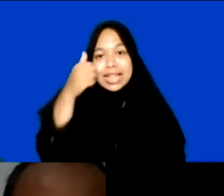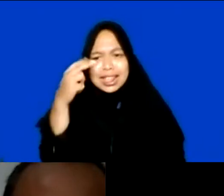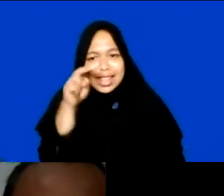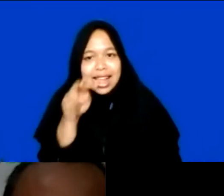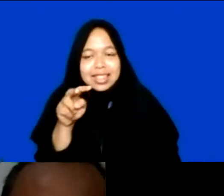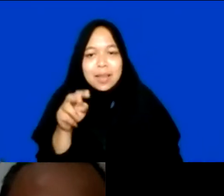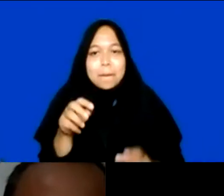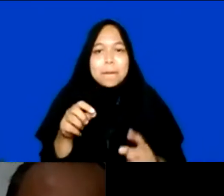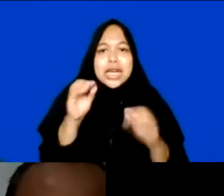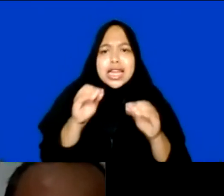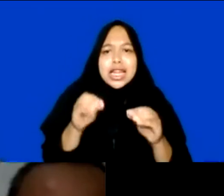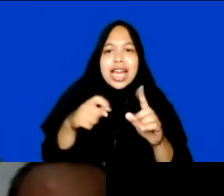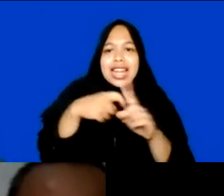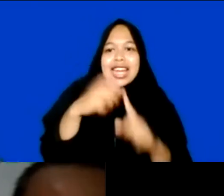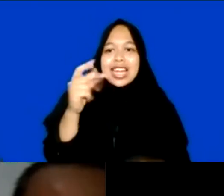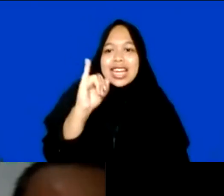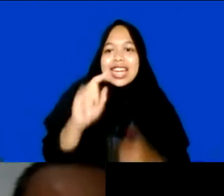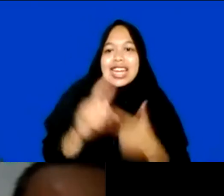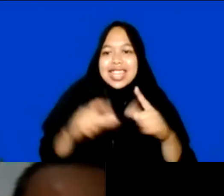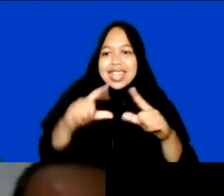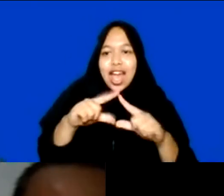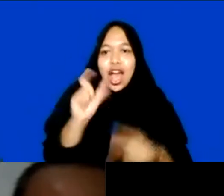lebih mengenal. Ini saya lagi